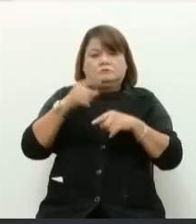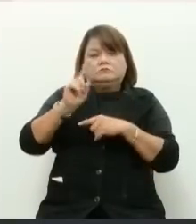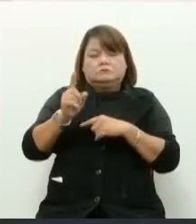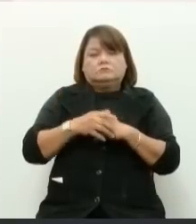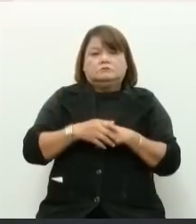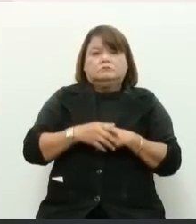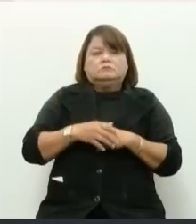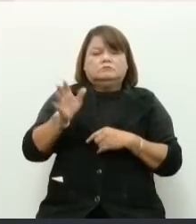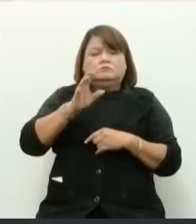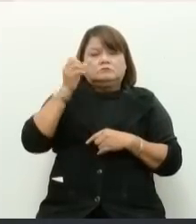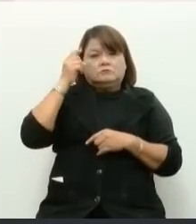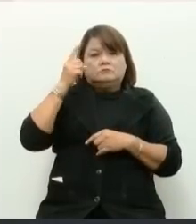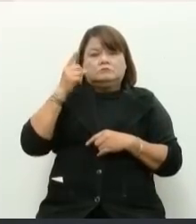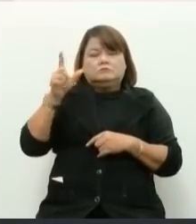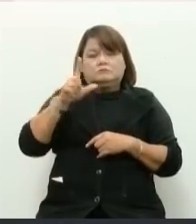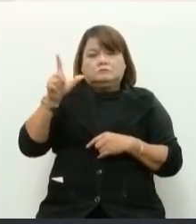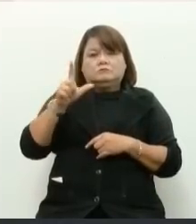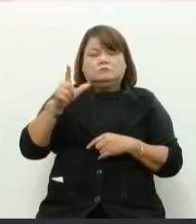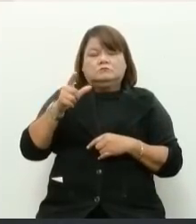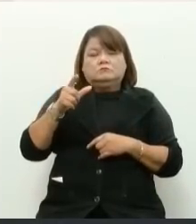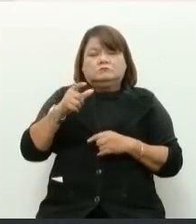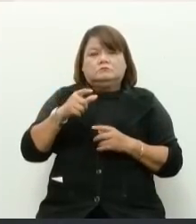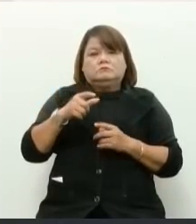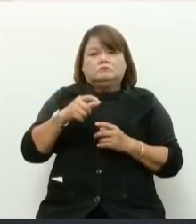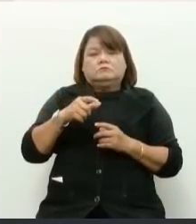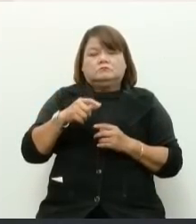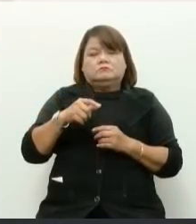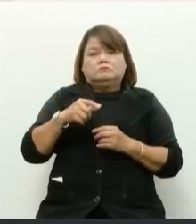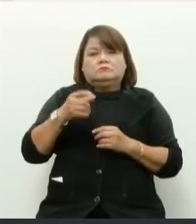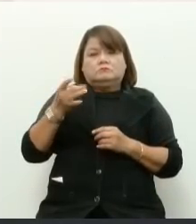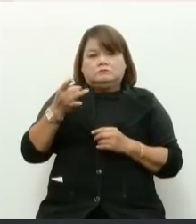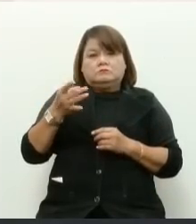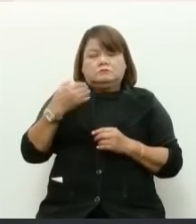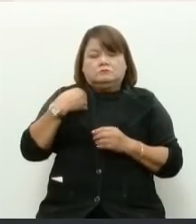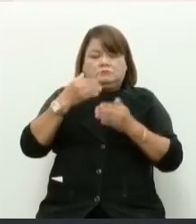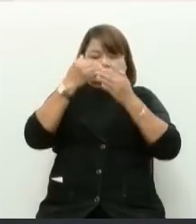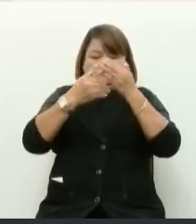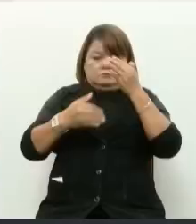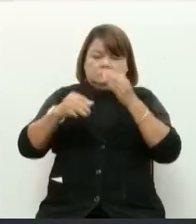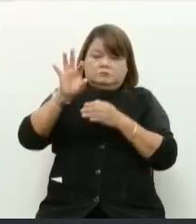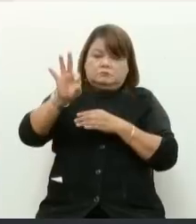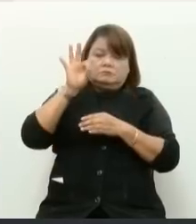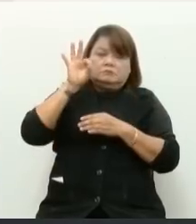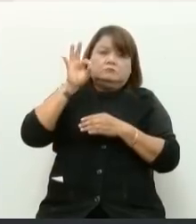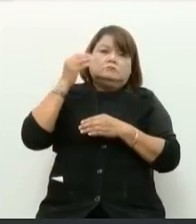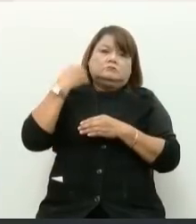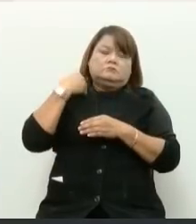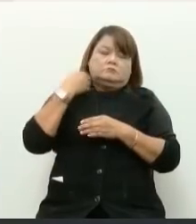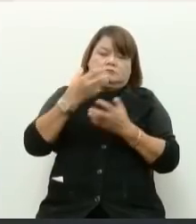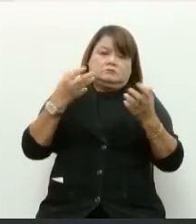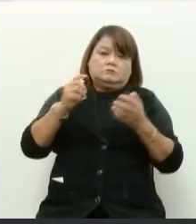ท่านอาจจะสงสัยเรื่องสีเหลืองสีอะไรทั้งหลายเนี่ยก็มันเป็นเรนดอมนะท่านนะครับคุณครูส่งผลงานมาปุ๊บ